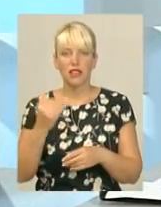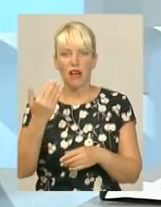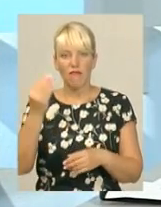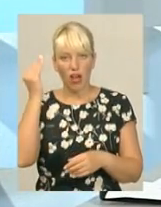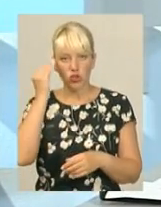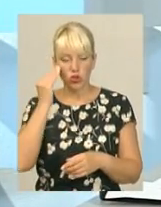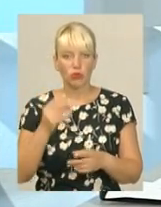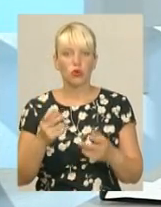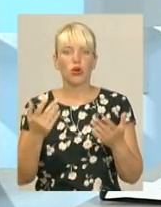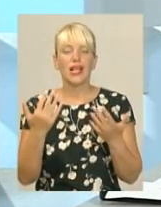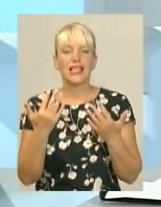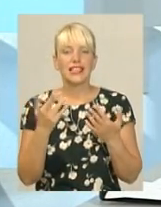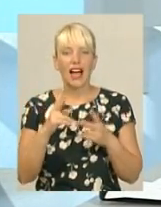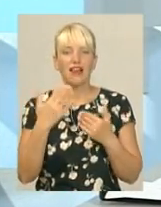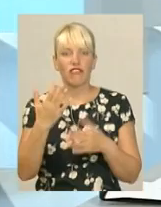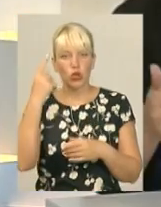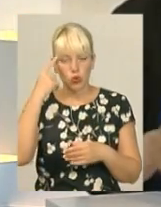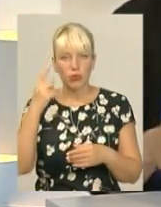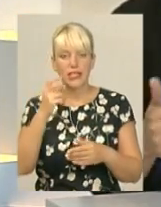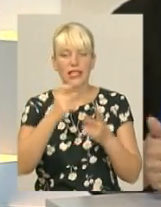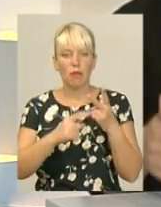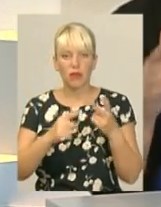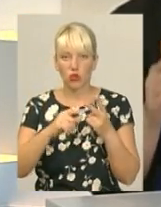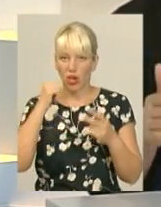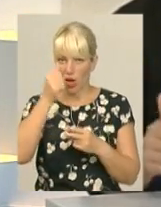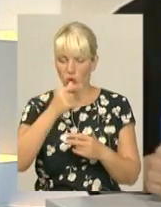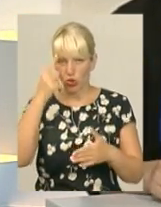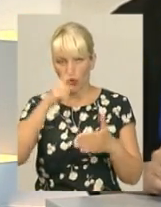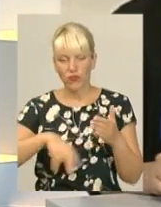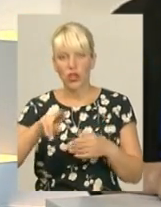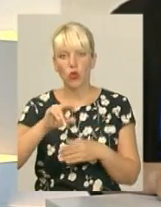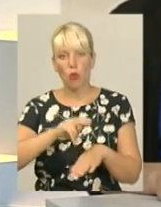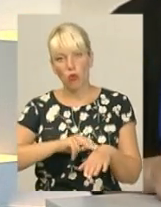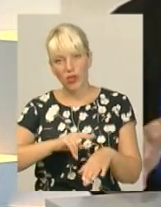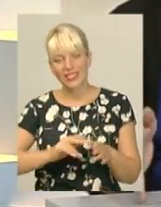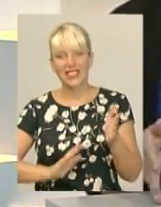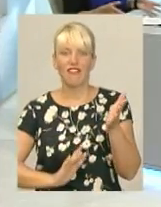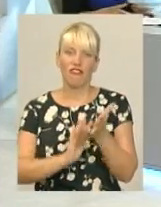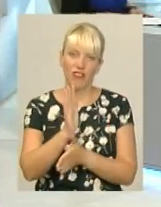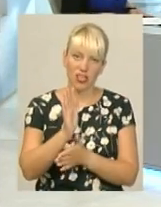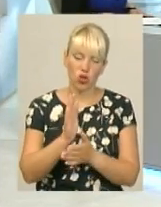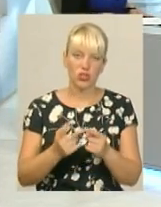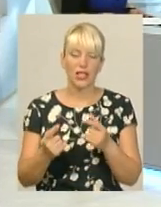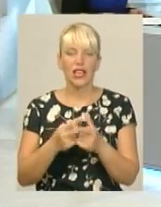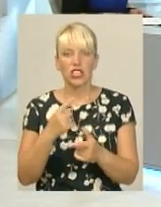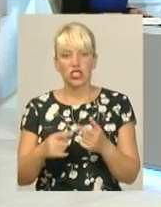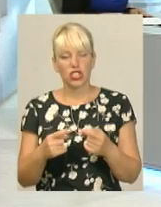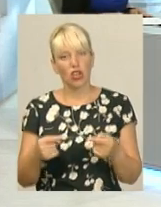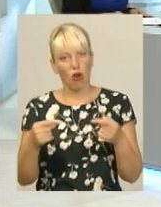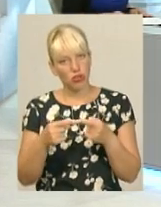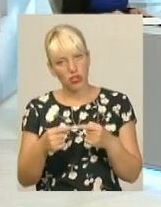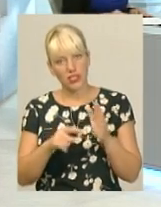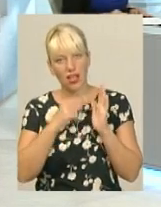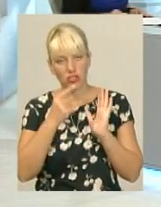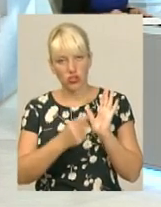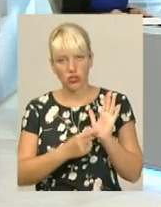ви думаєте, за цих півтора роки довіра до поліції виросла і чи значно? Це важливо. Саме у нашій області. Ну, я